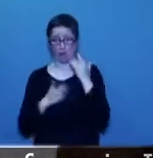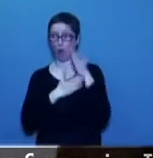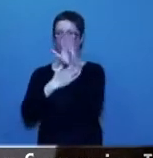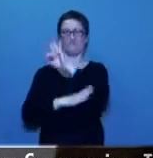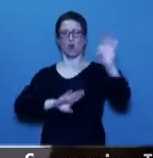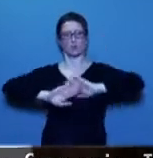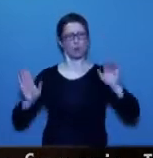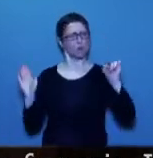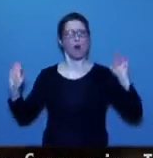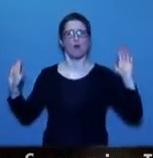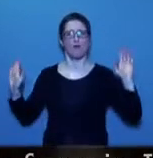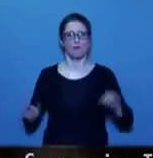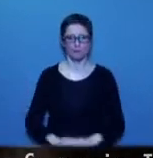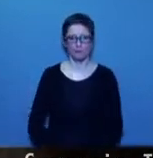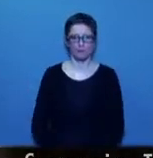tout.